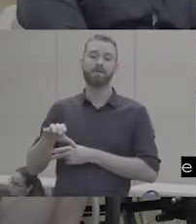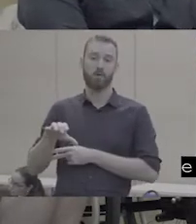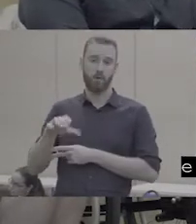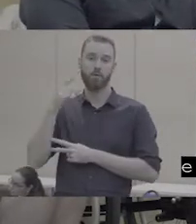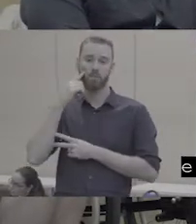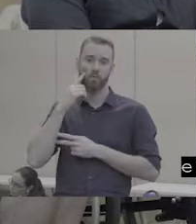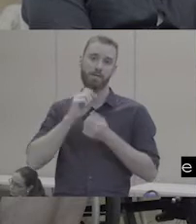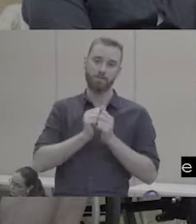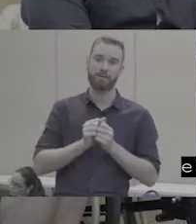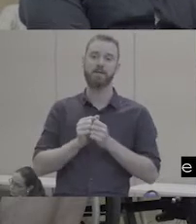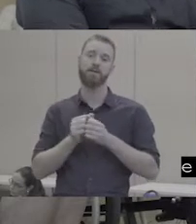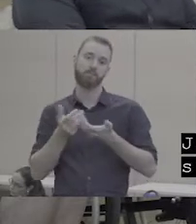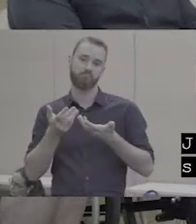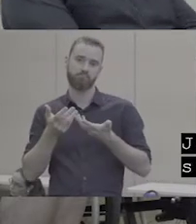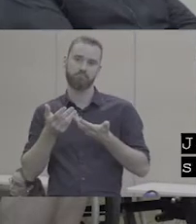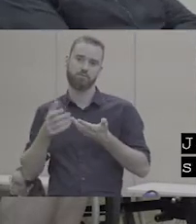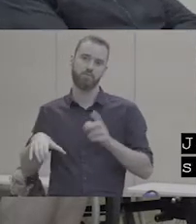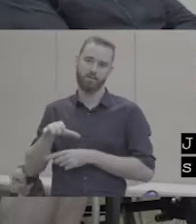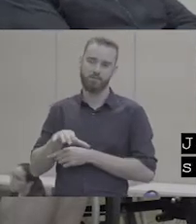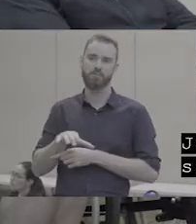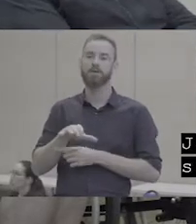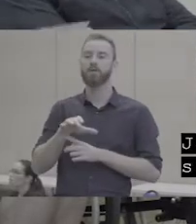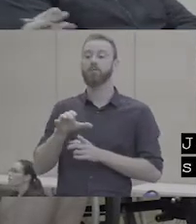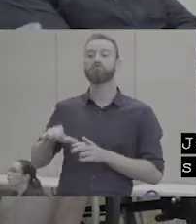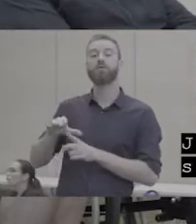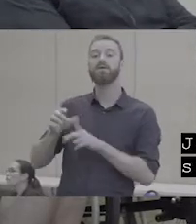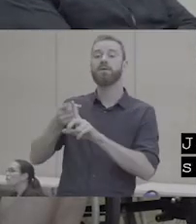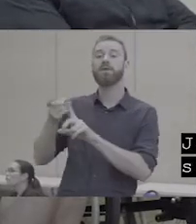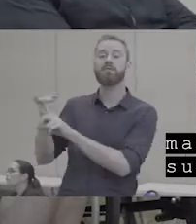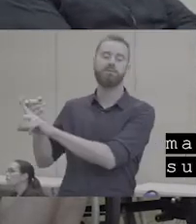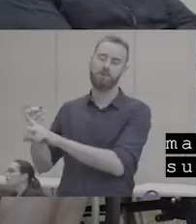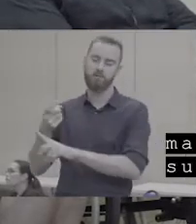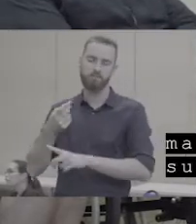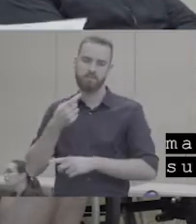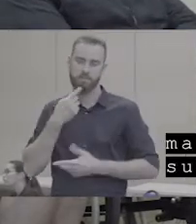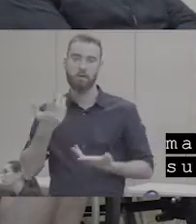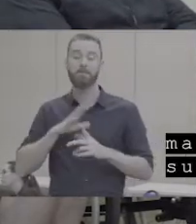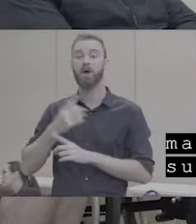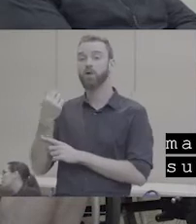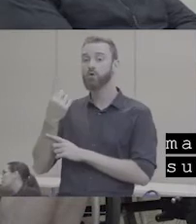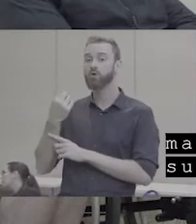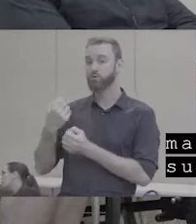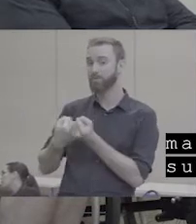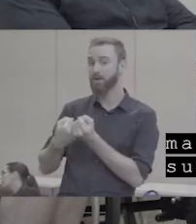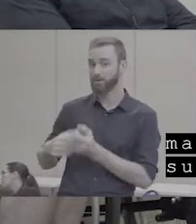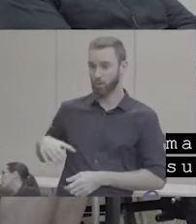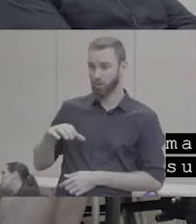l'adaptabilité et l'adaptation. Je vous donnerai pas le nom des subventions, mais malheureusement, il y a une subvention qui existe qui